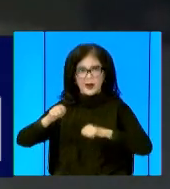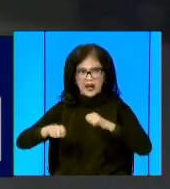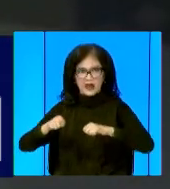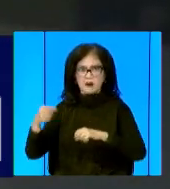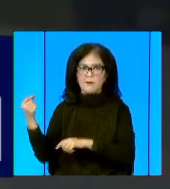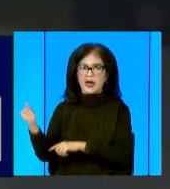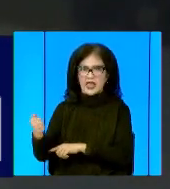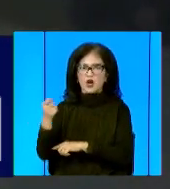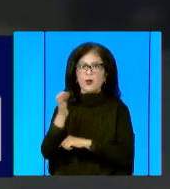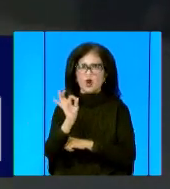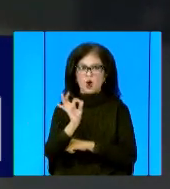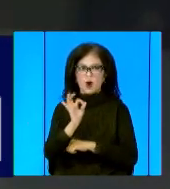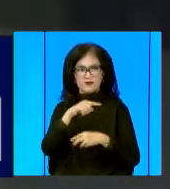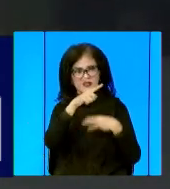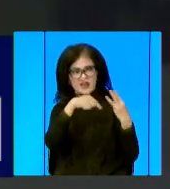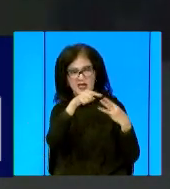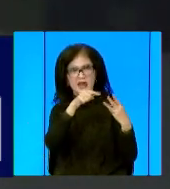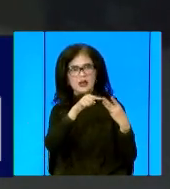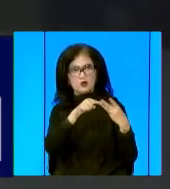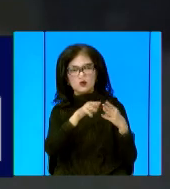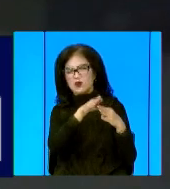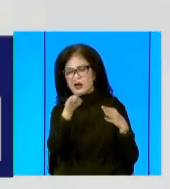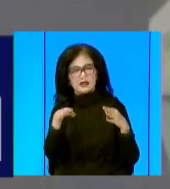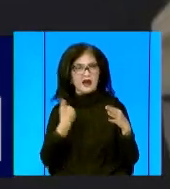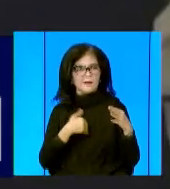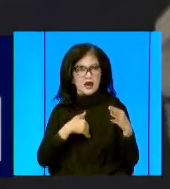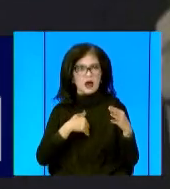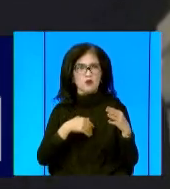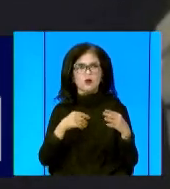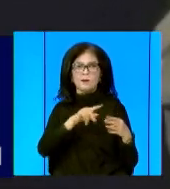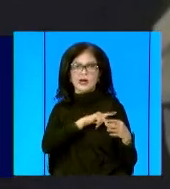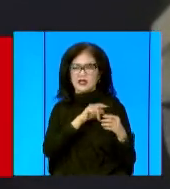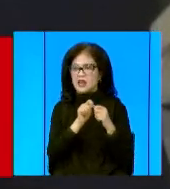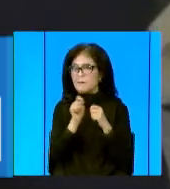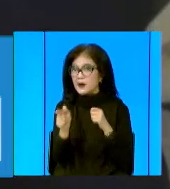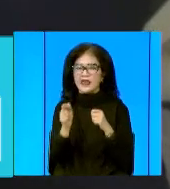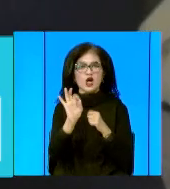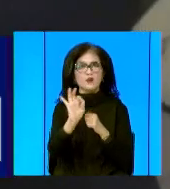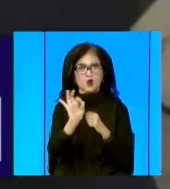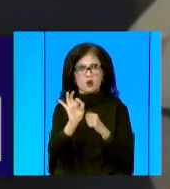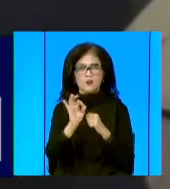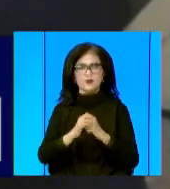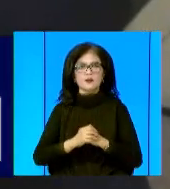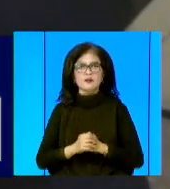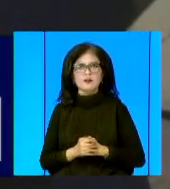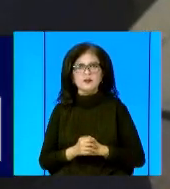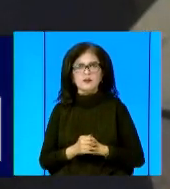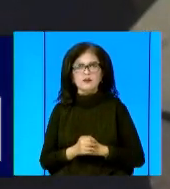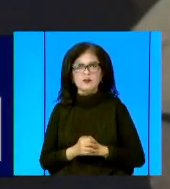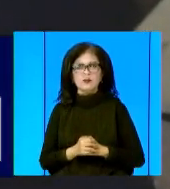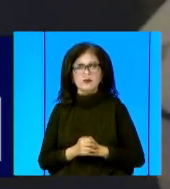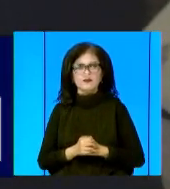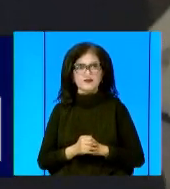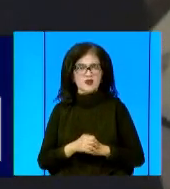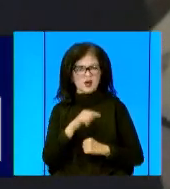jadi mereka berdua itu tidak bisa tampil di acara. Kami katakan itu tidak kerusuhan, ya, tetapi